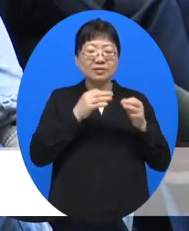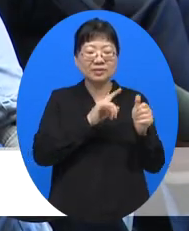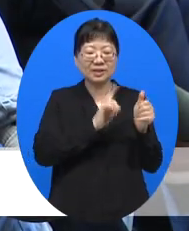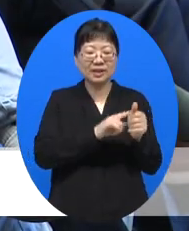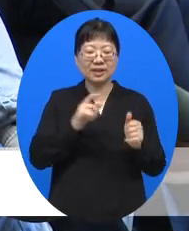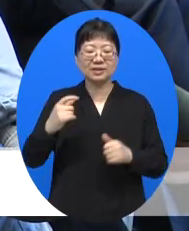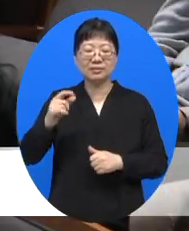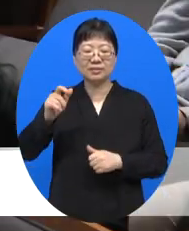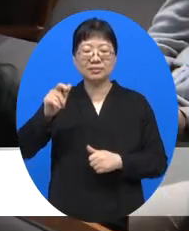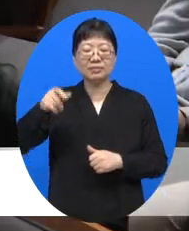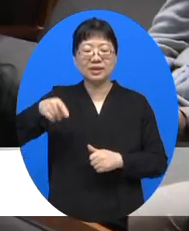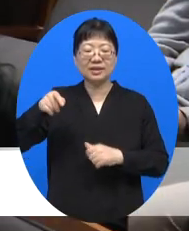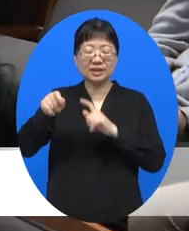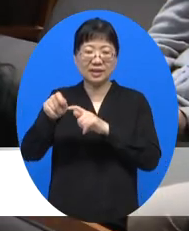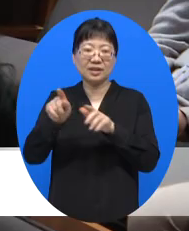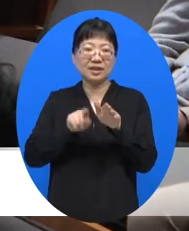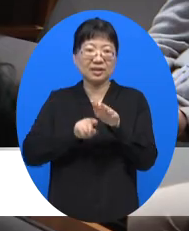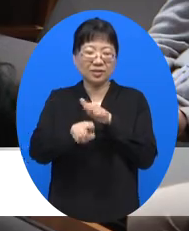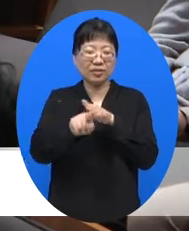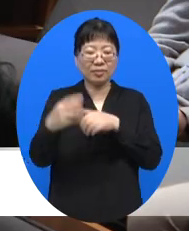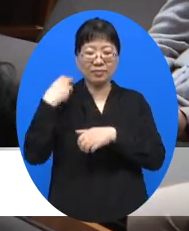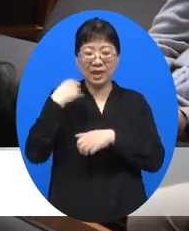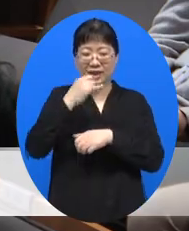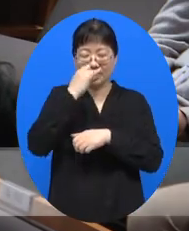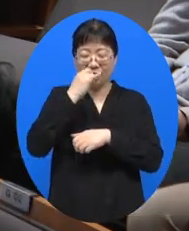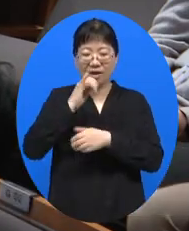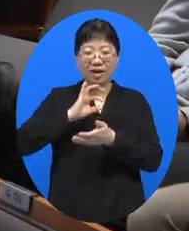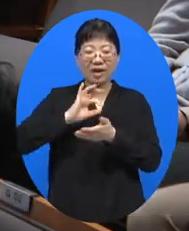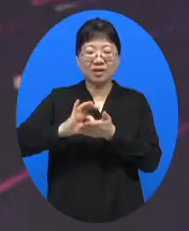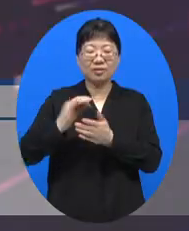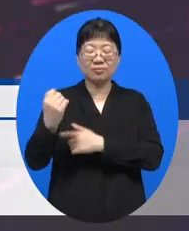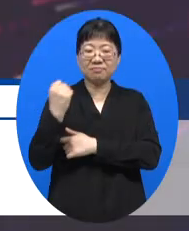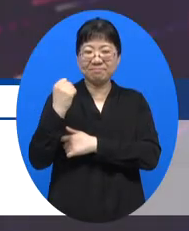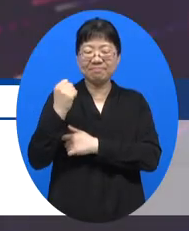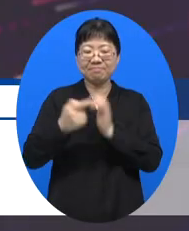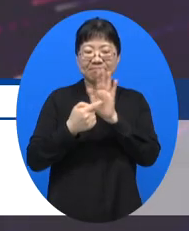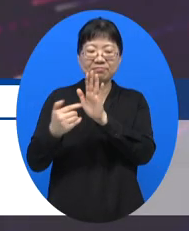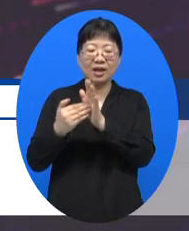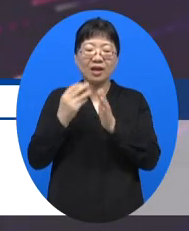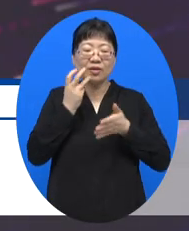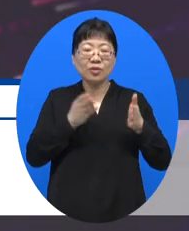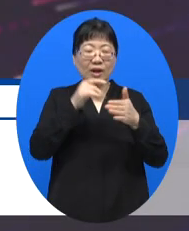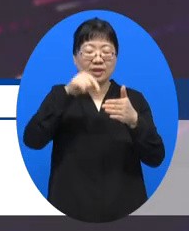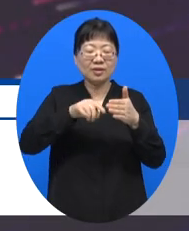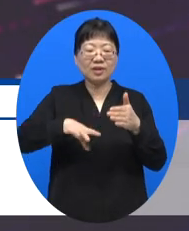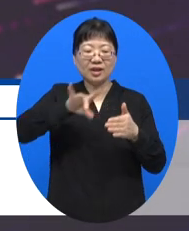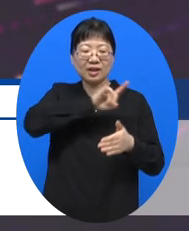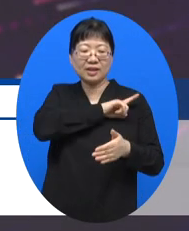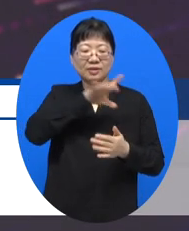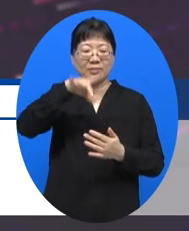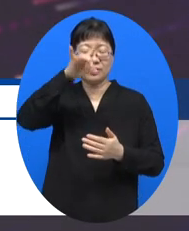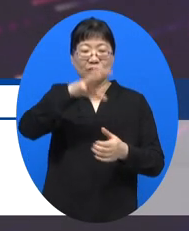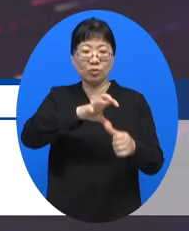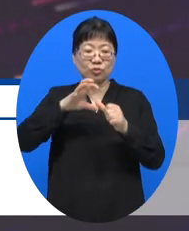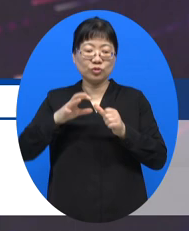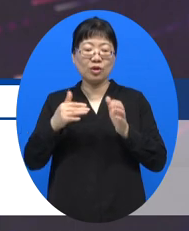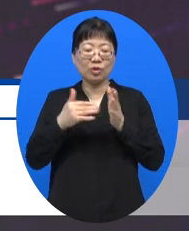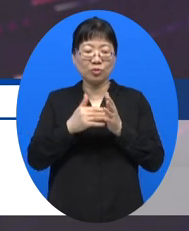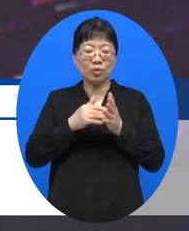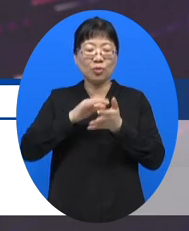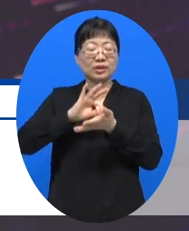적용의 개척자가 될 것이라며 GPT 활용 의지를 밝혔습니다. 경기도에서 가장 먼저